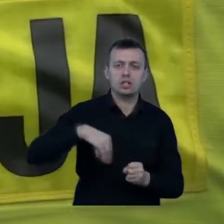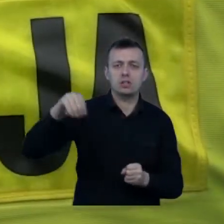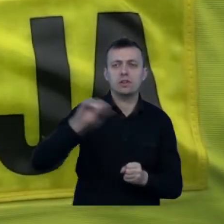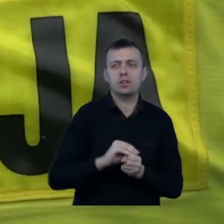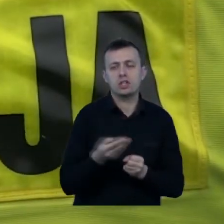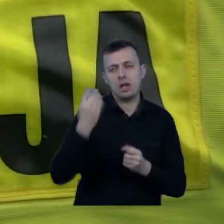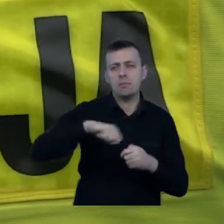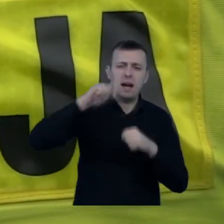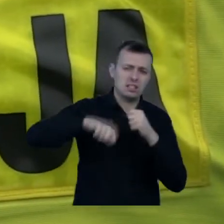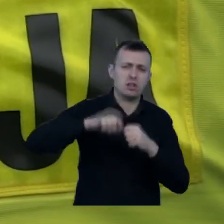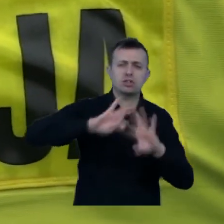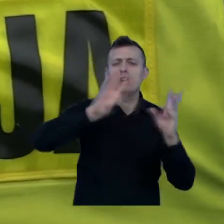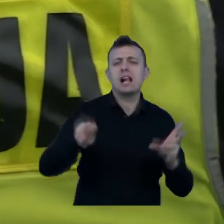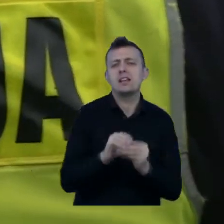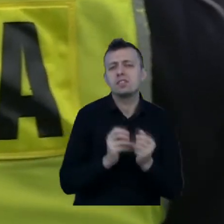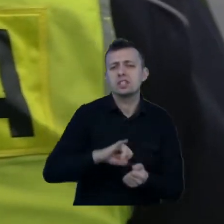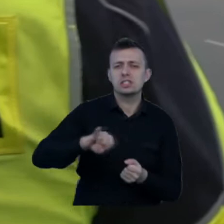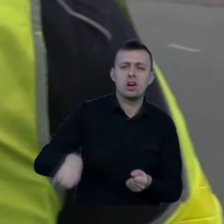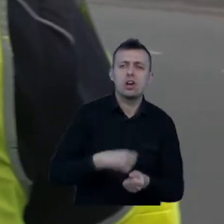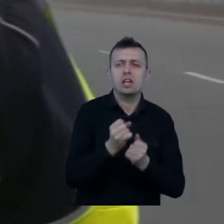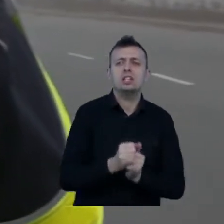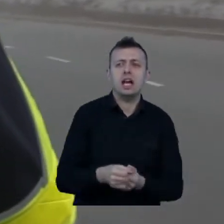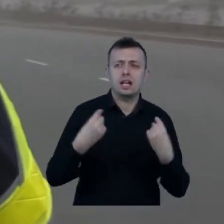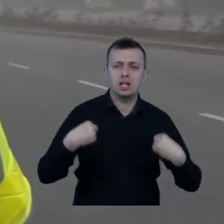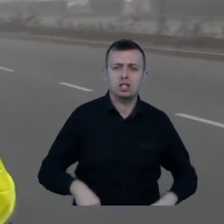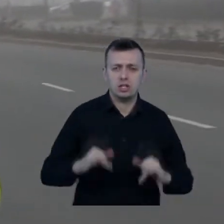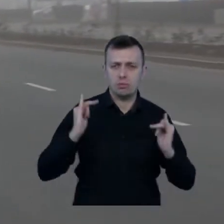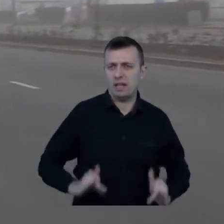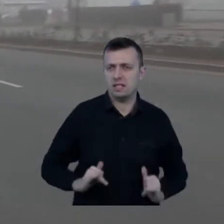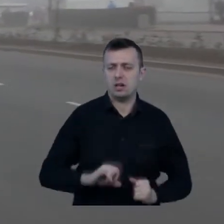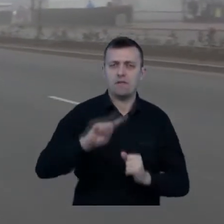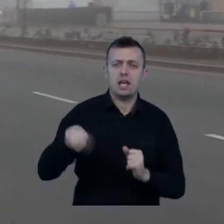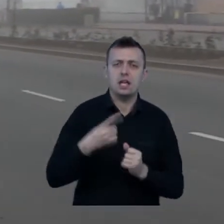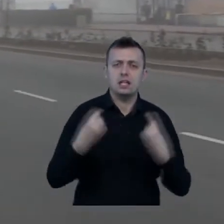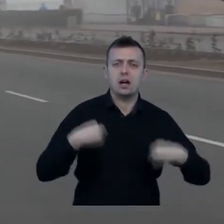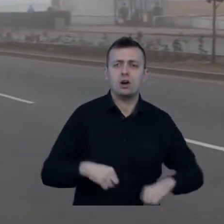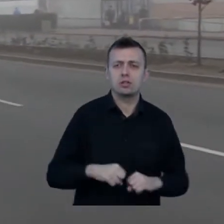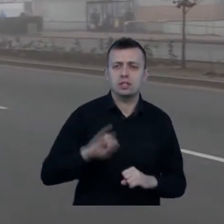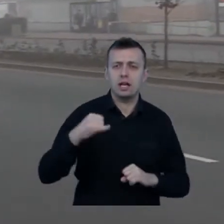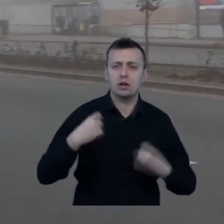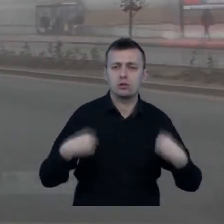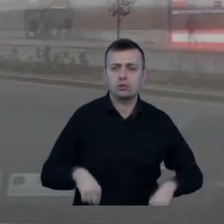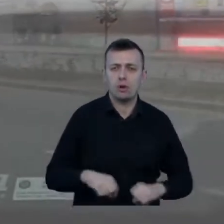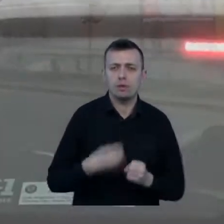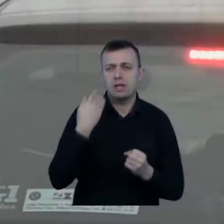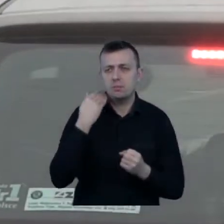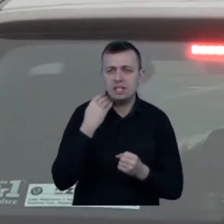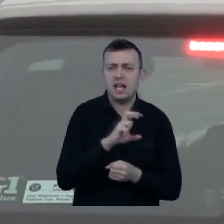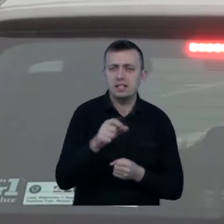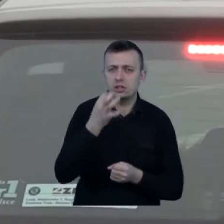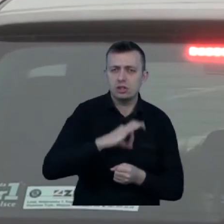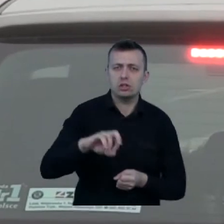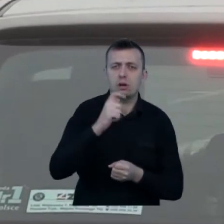stan techniczny pojazdów, stan trzeźwości kierujących oraz sposób przewożenia pasażerów. Zwracali również uwagę na pieszych